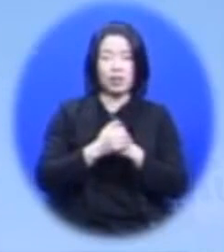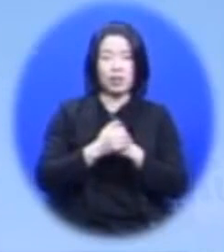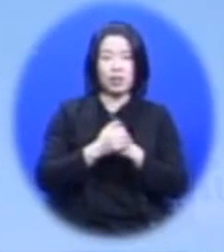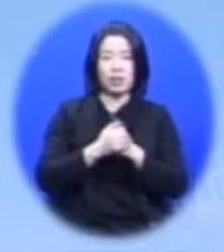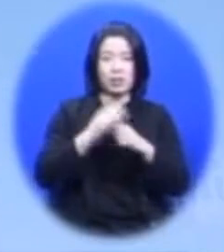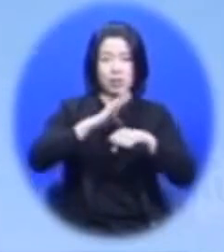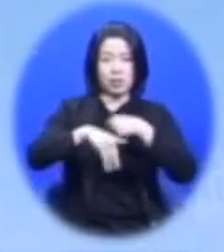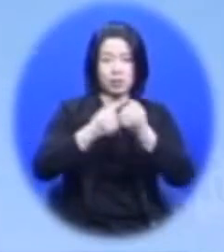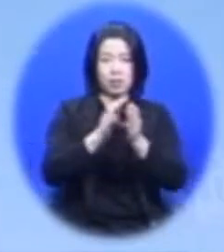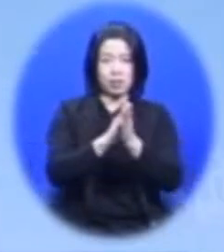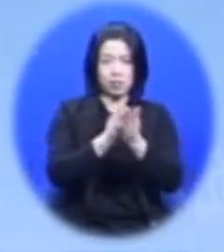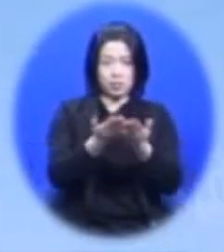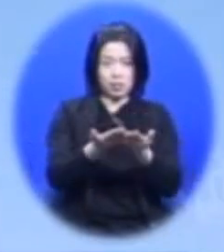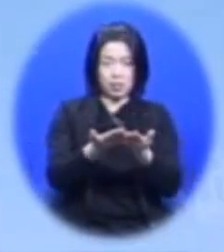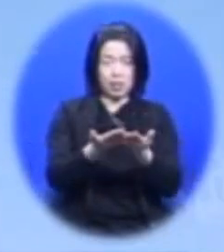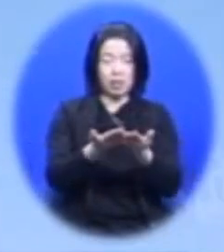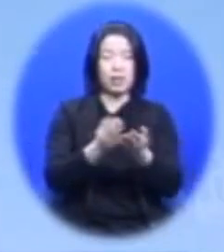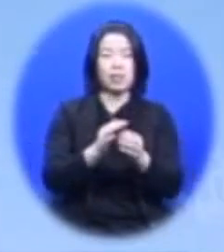성경에